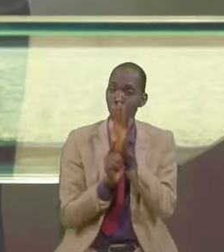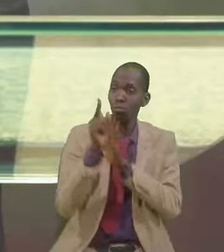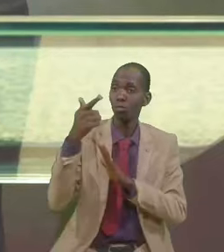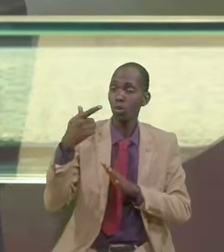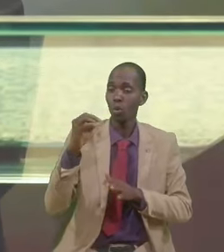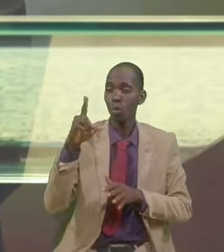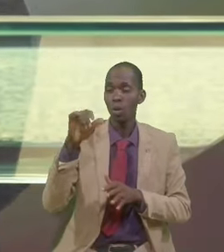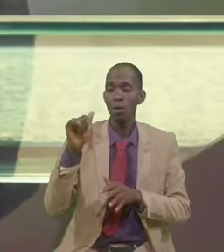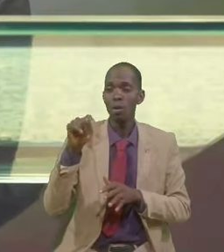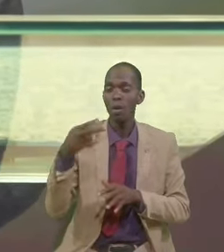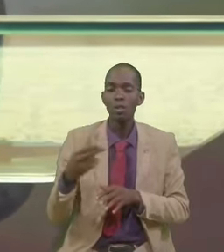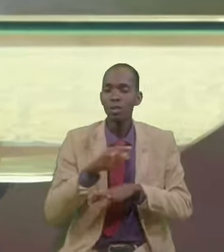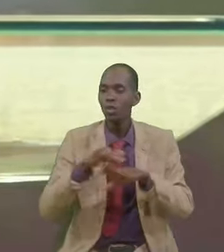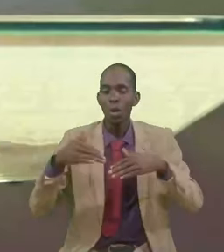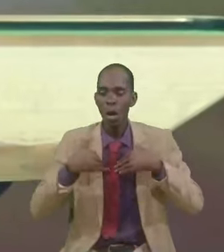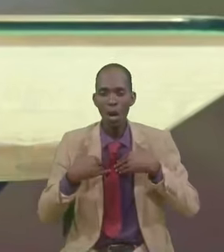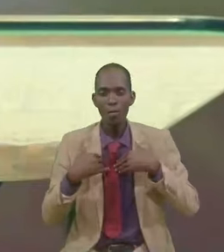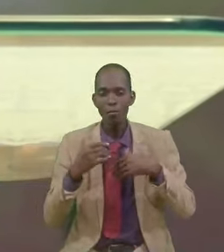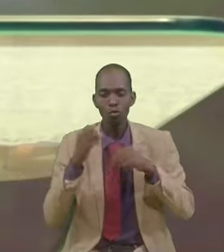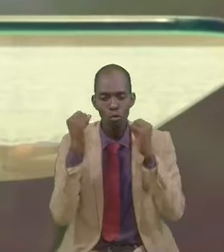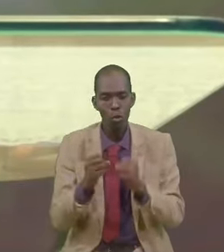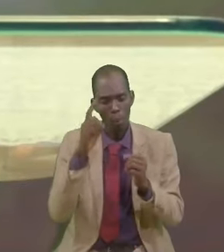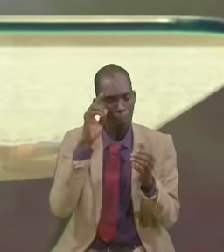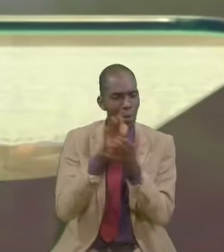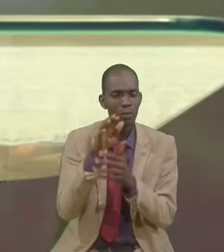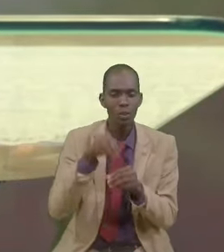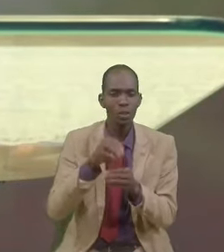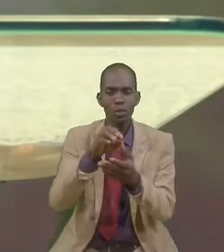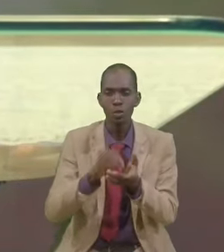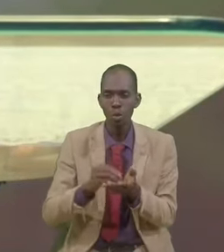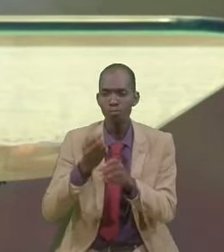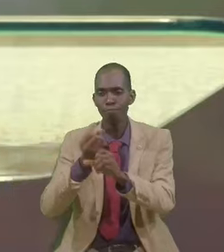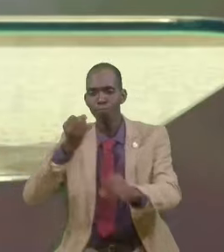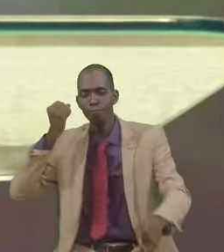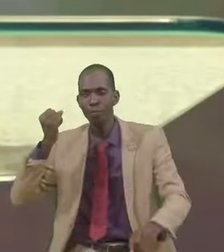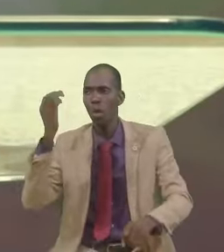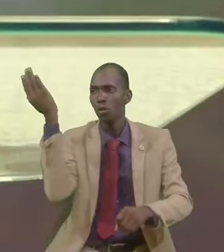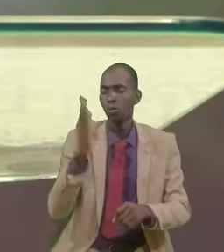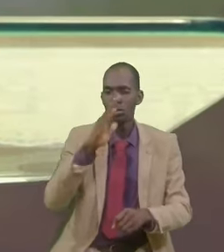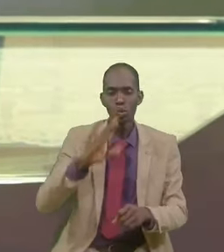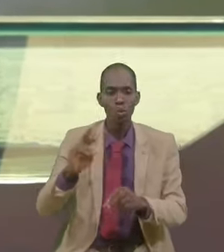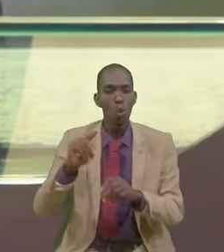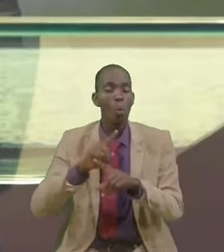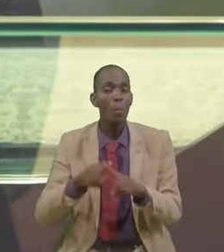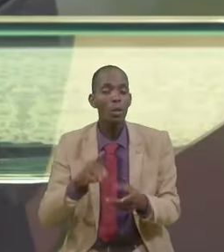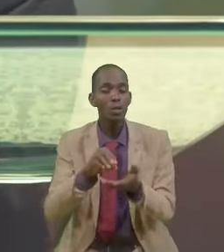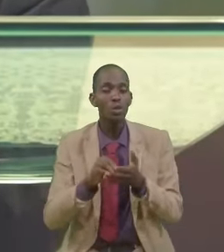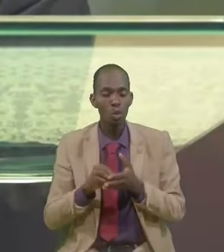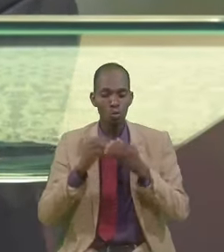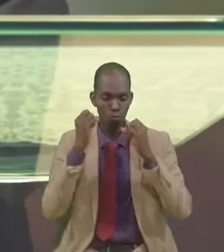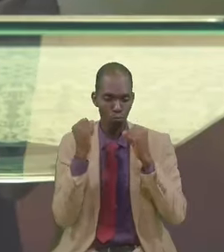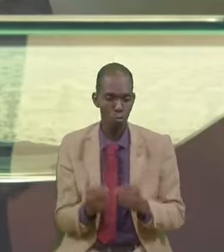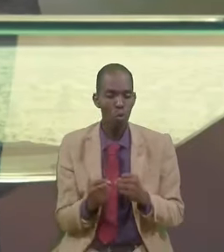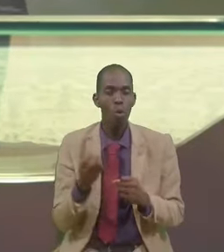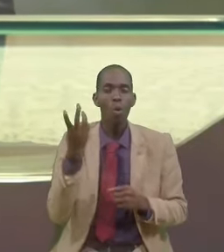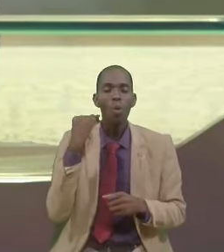ce n'est pas le porteur du bouclier. Oui, en tant que géant, ce sont ses dieux, ses idoles qui font sa confiance.